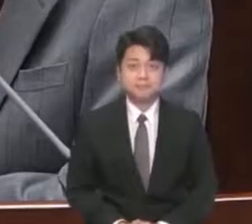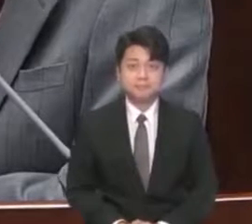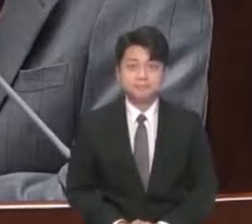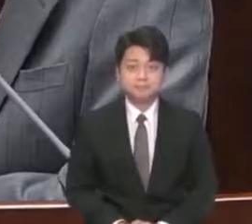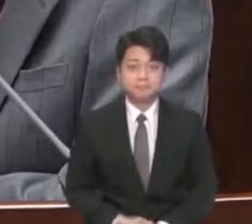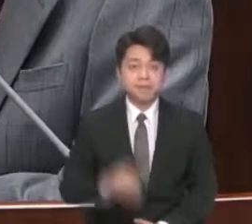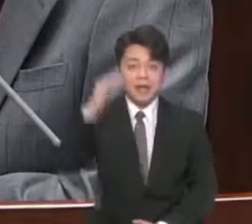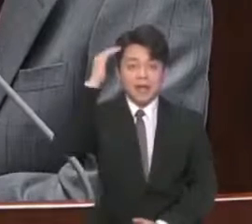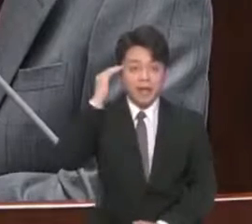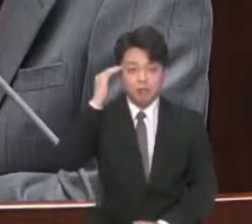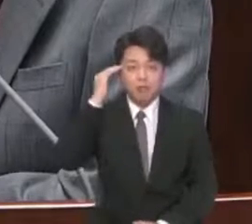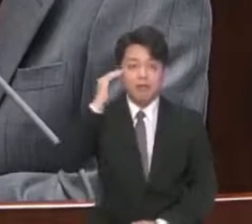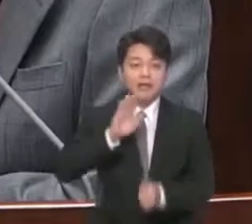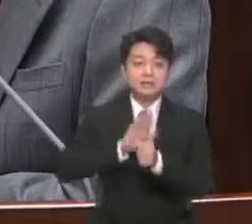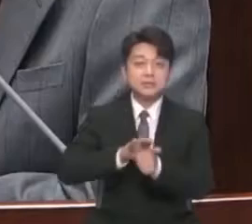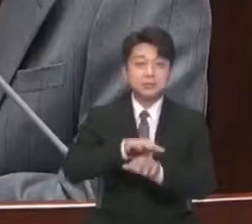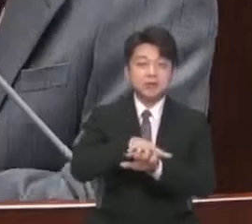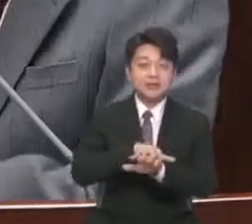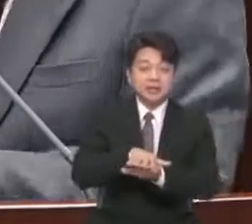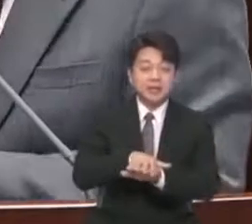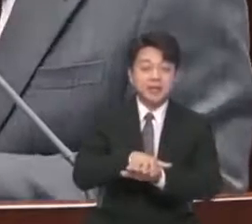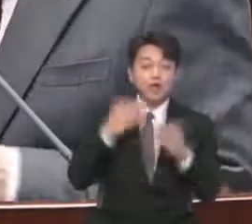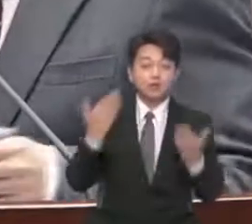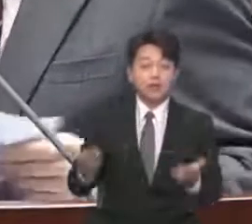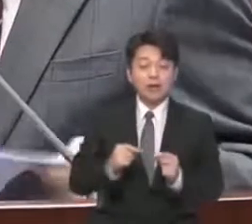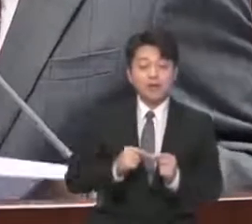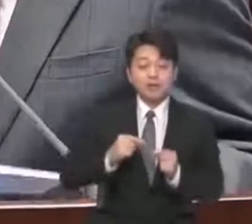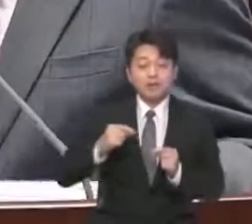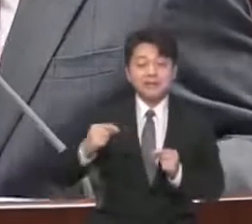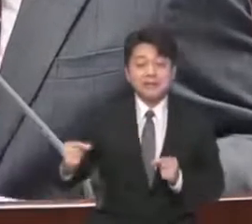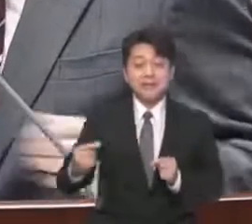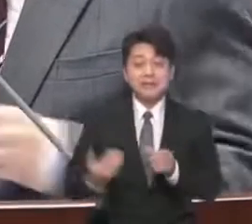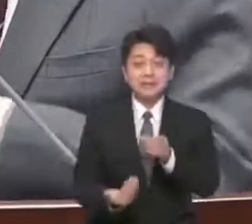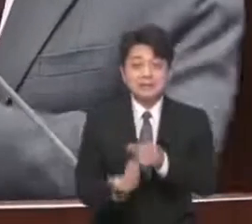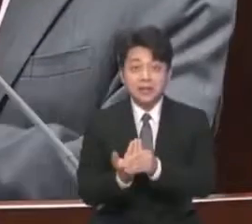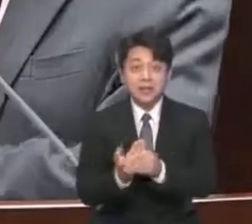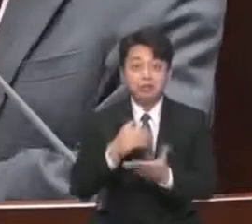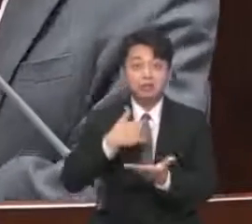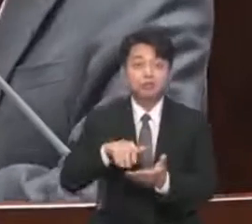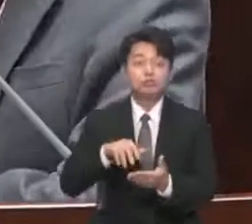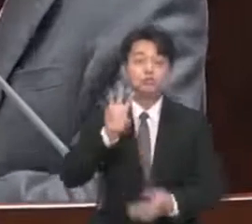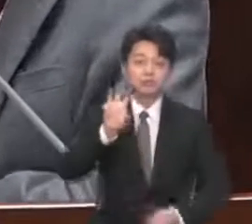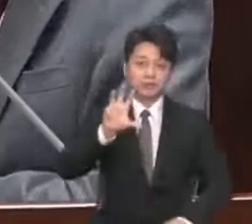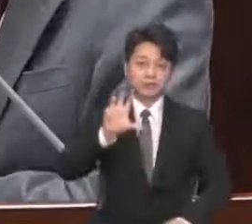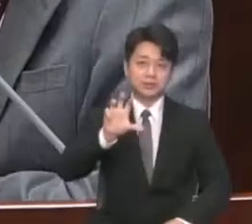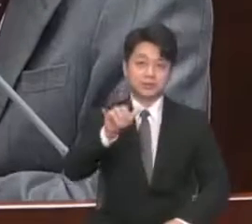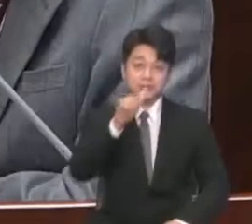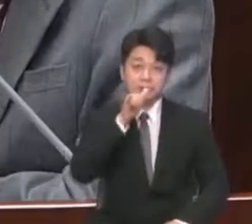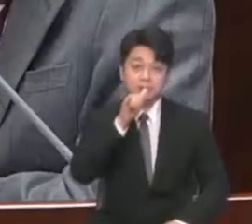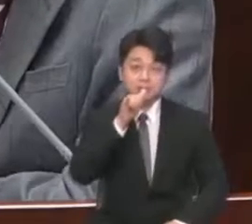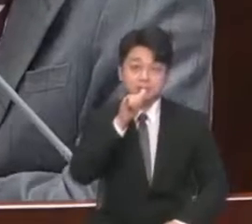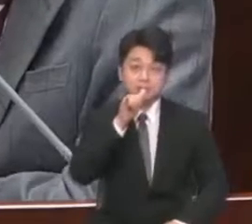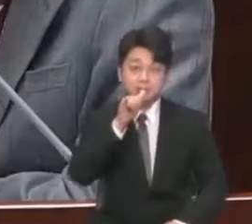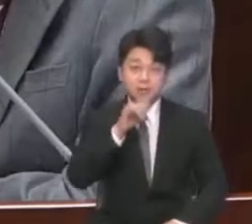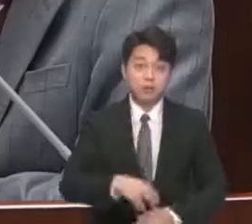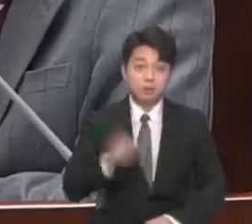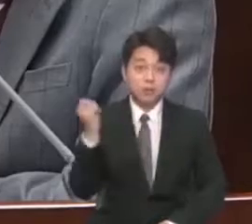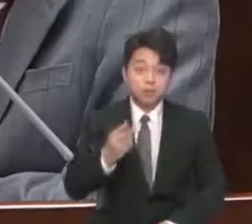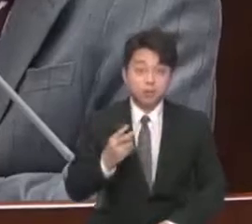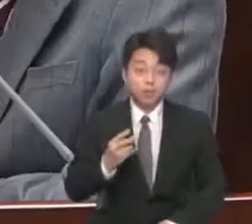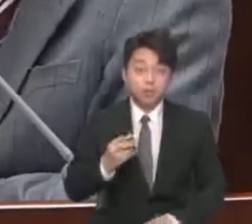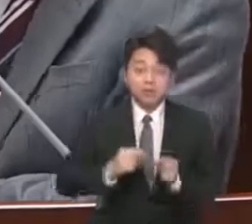한국군 지원단의 최근 4년간 휴가 연장 사례가 35번 있었고 또 2회 이상 연장한